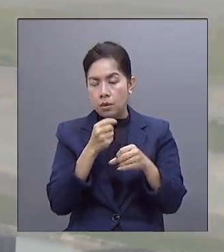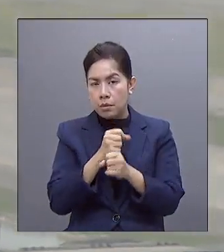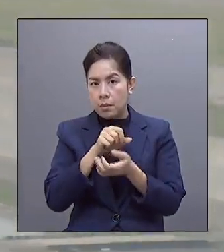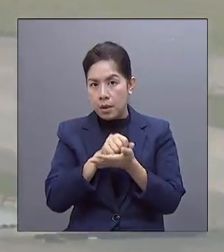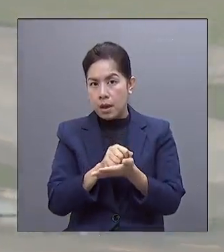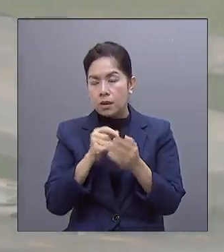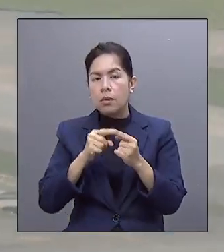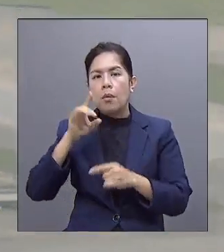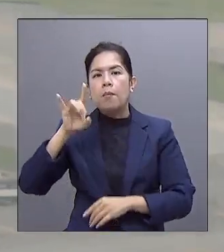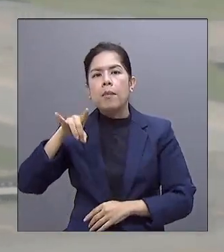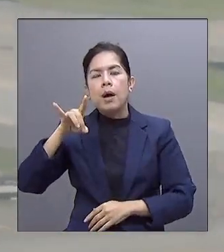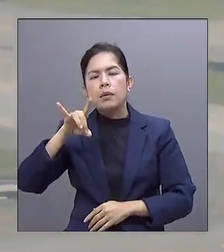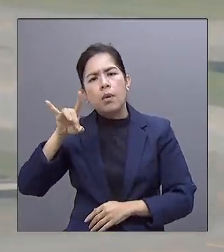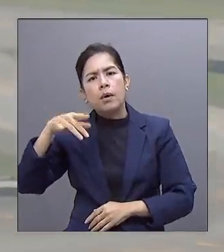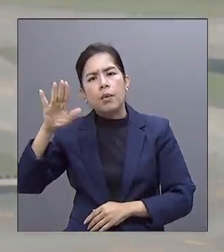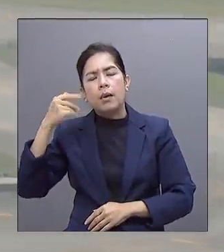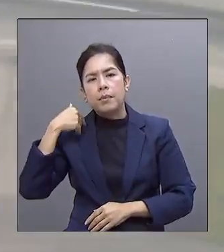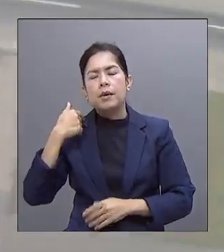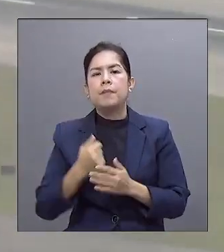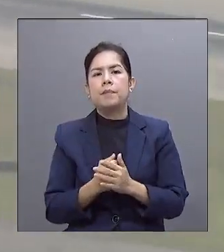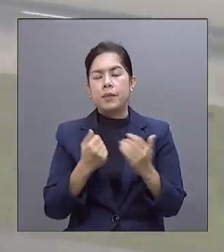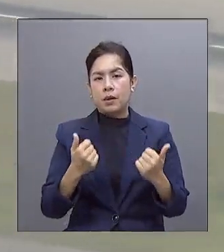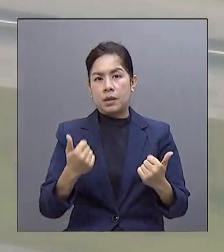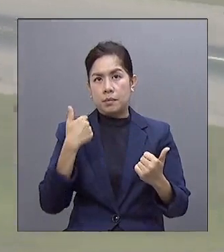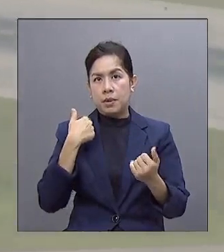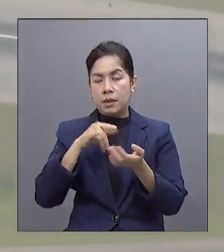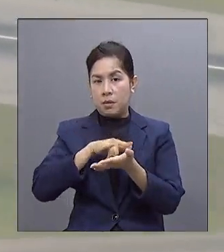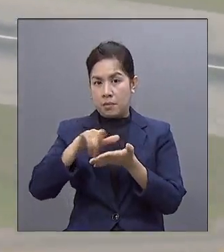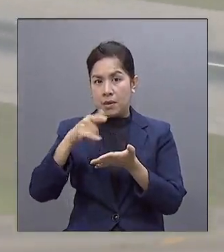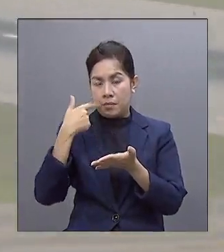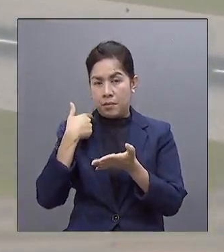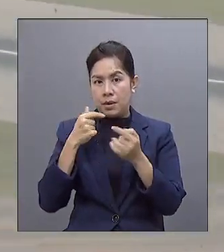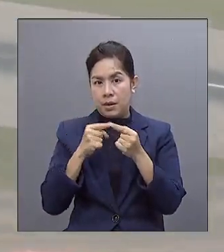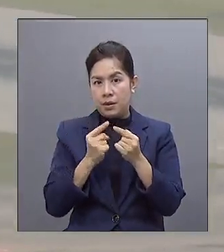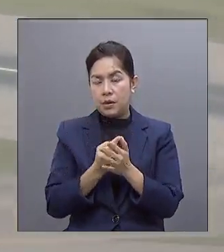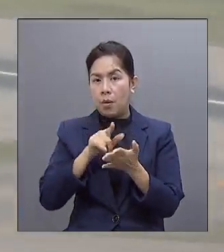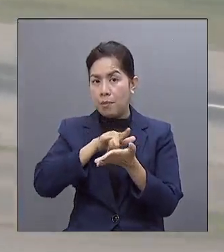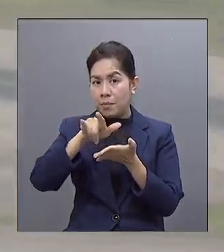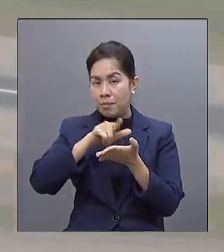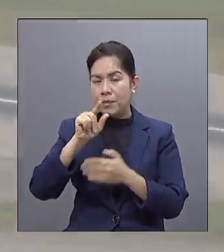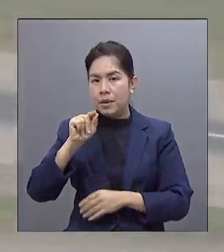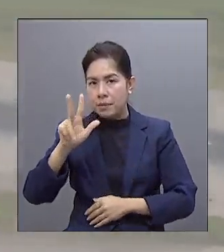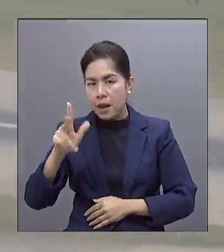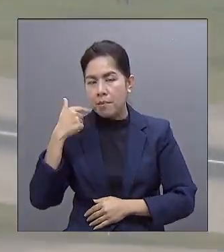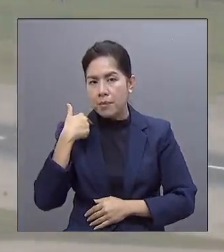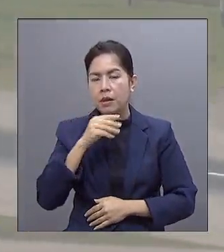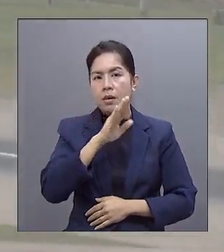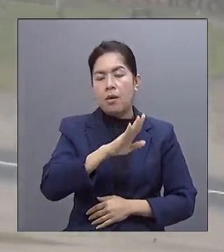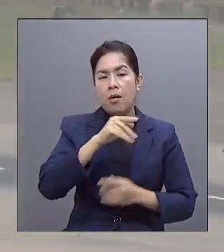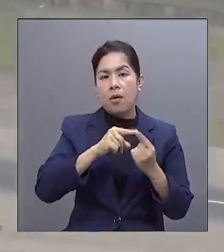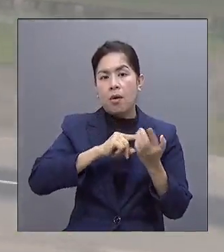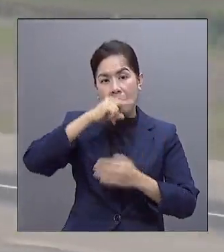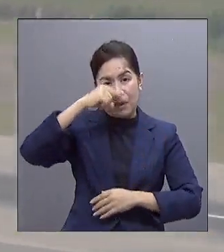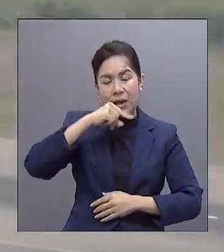ค่ะปัจจุบันสายการบินไทยสมนะคะทำการบินอยู่ทั้งหมดรวม 23เส้นทางนะคะแบ่งเป็นเส้นทางในประเทศค่ะ 10เส้นทางและ